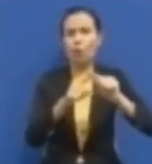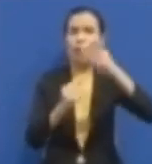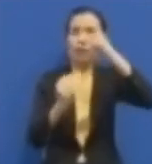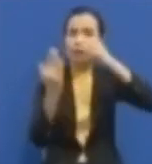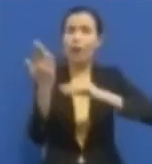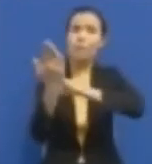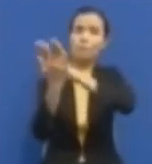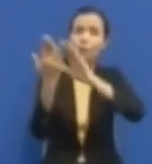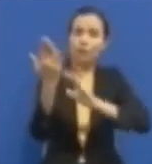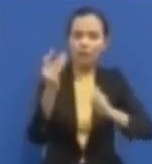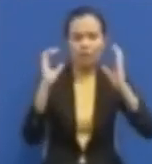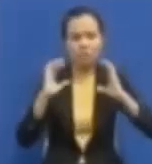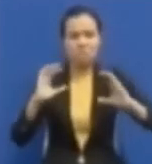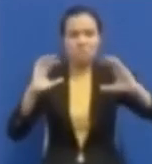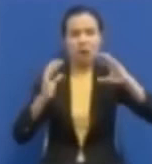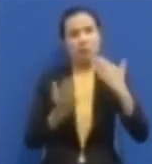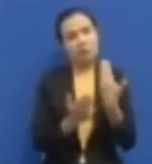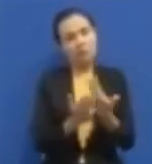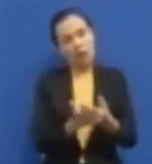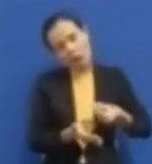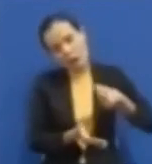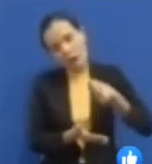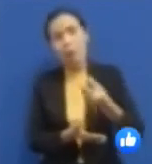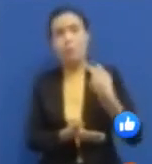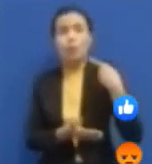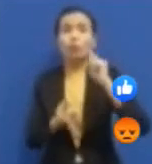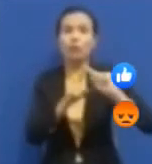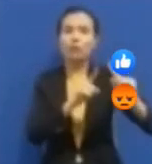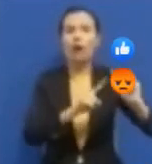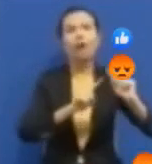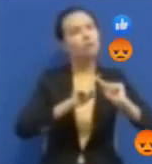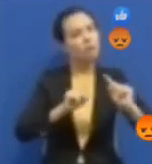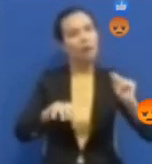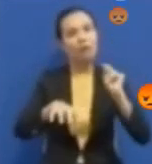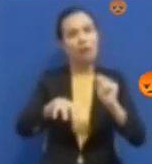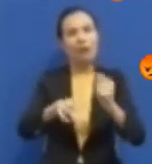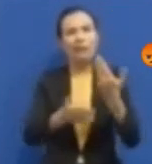ทศให้กับราชการเยอะมากนะครับแต่เขาไม่สามารถที่จะรับ